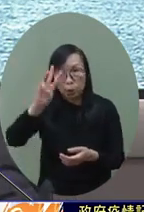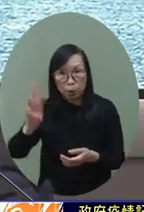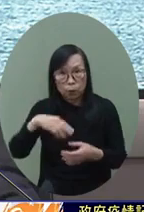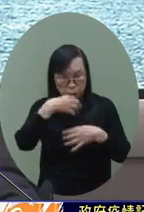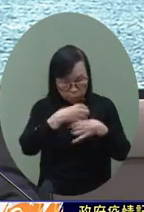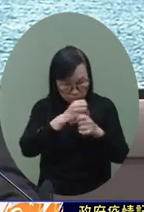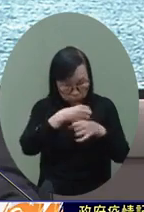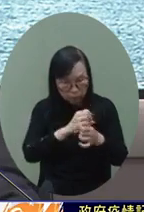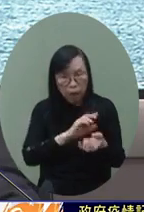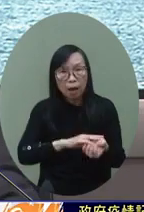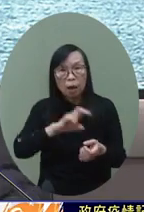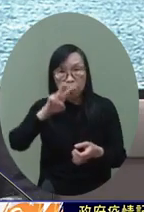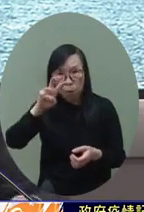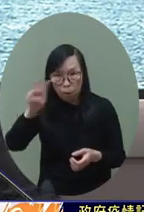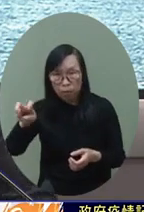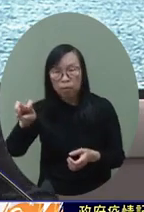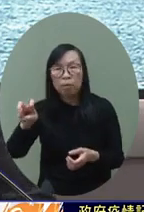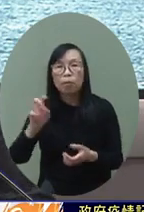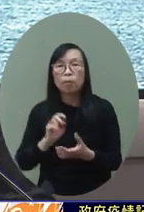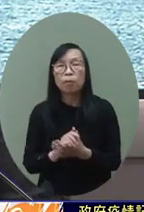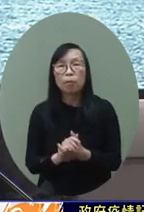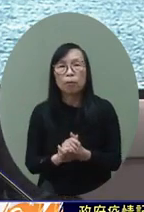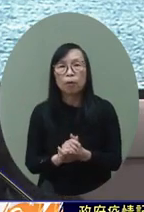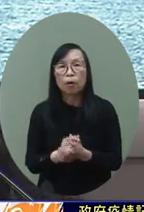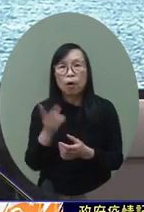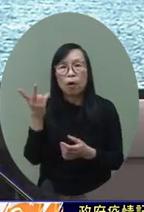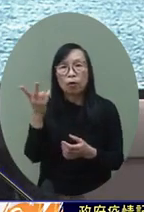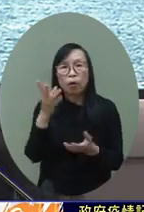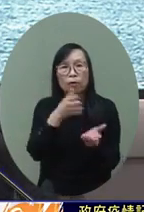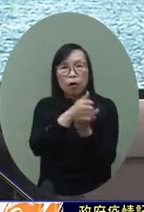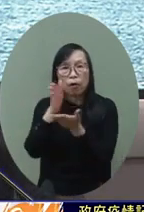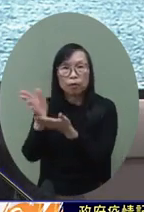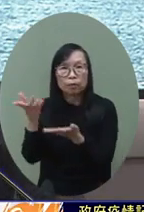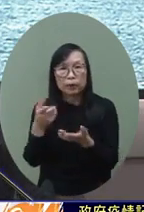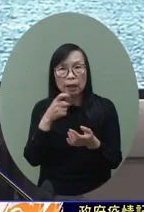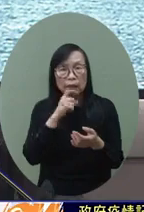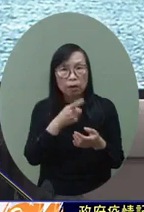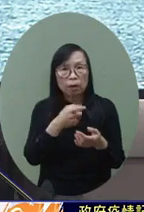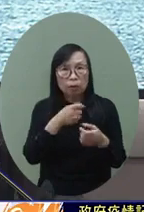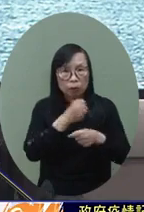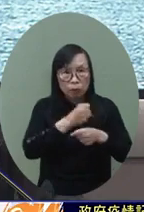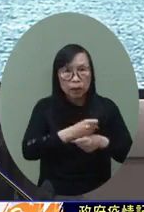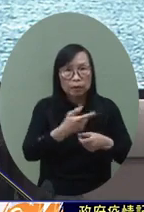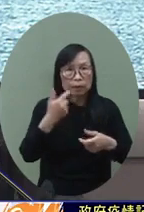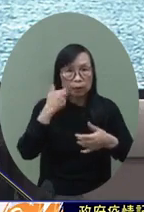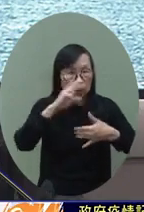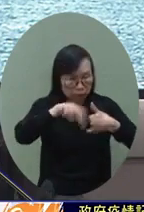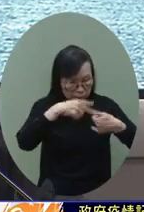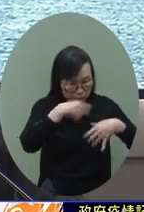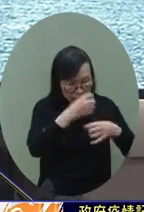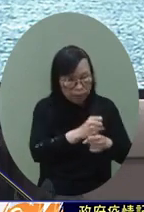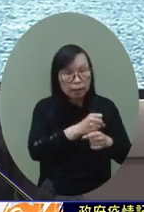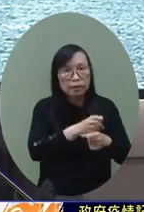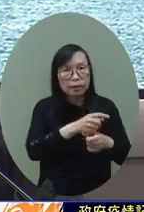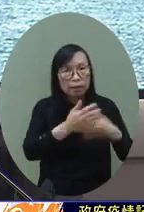本測試咧，去揾一啲兩個方向啦。一個咧就係一啲已經進行咗強制測